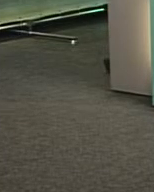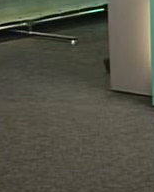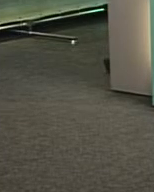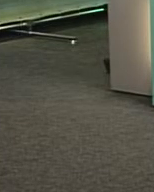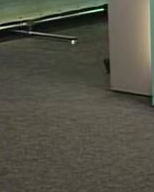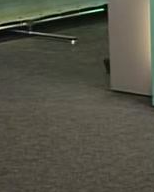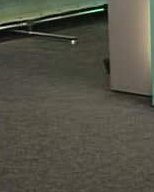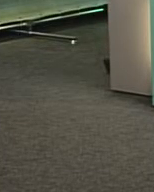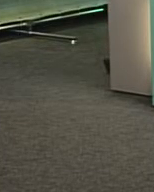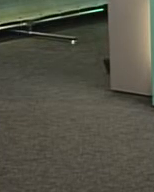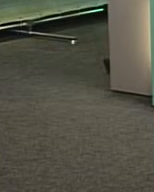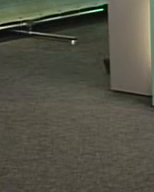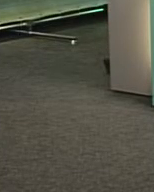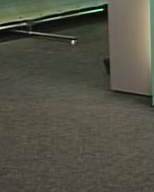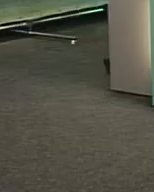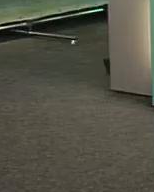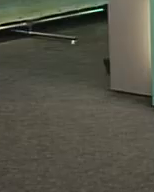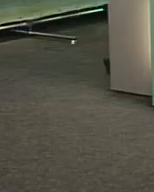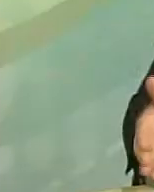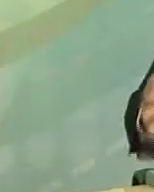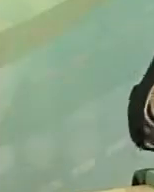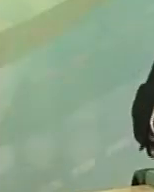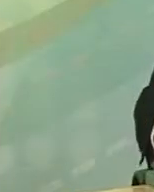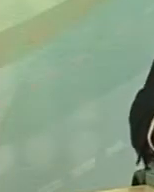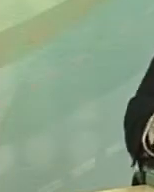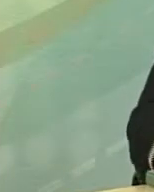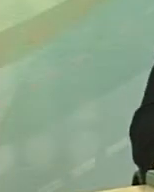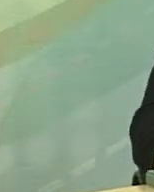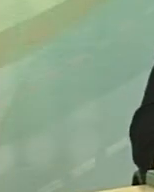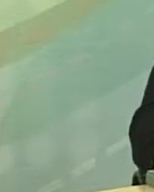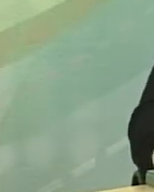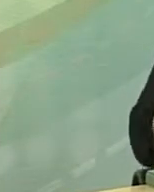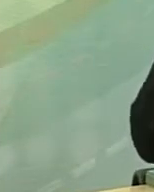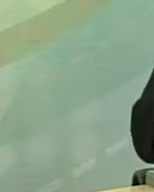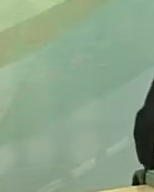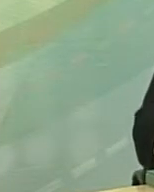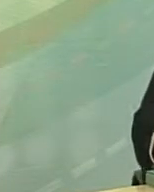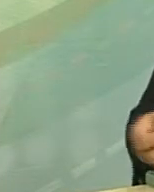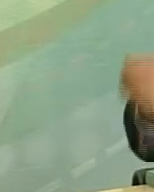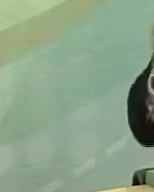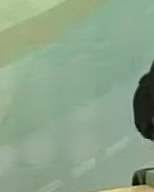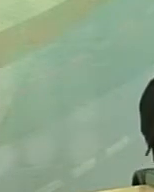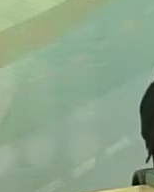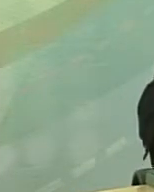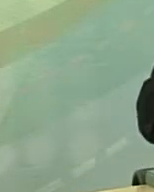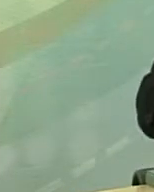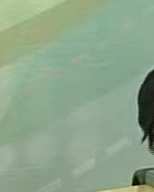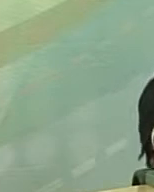терористів, вибирайте собі владу. Якщо ви хочете, обирайте. Ми готові виплачувати людям пенсії по українським законам,